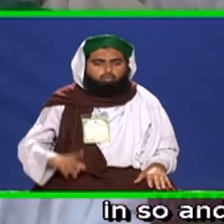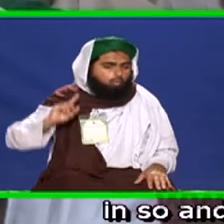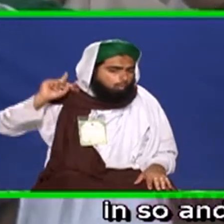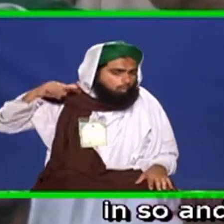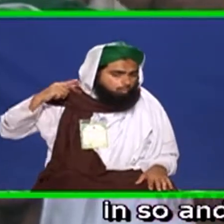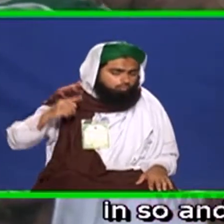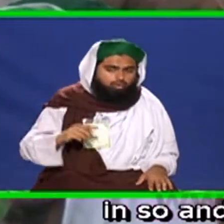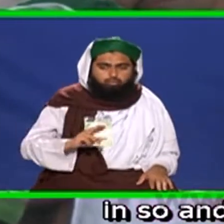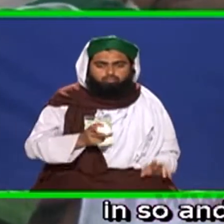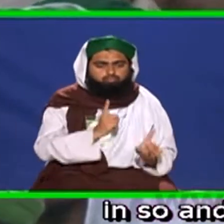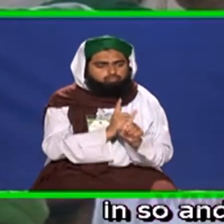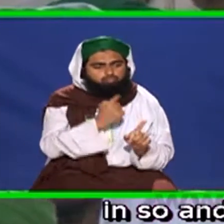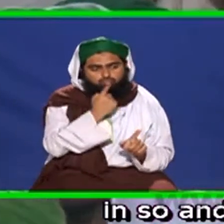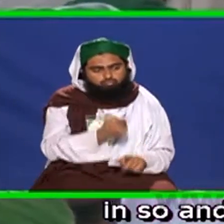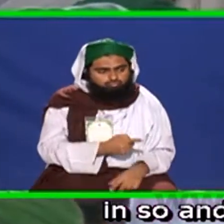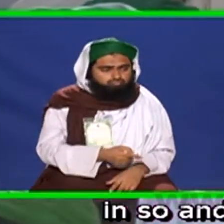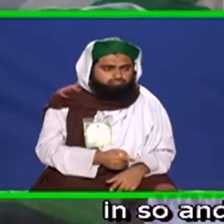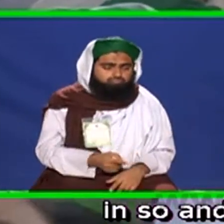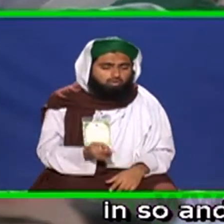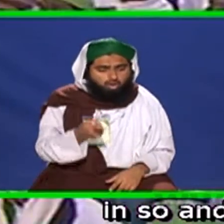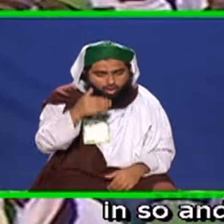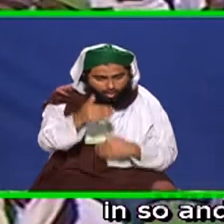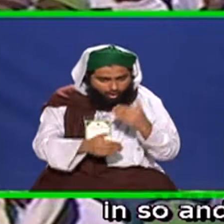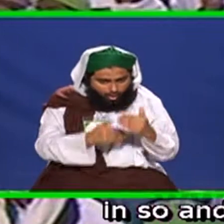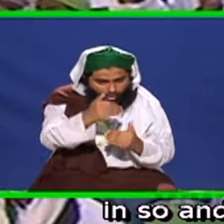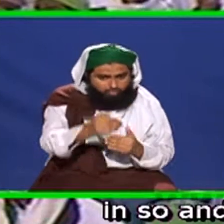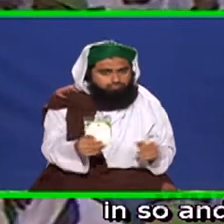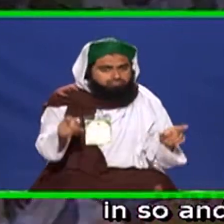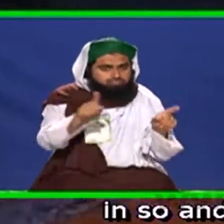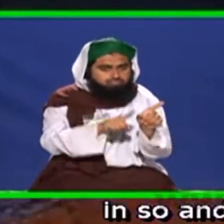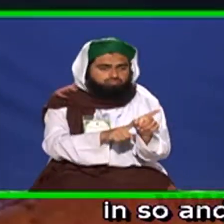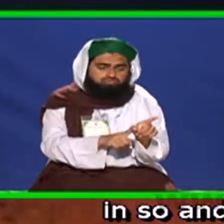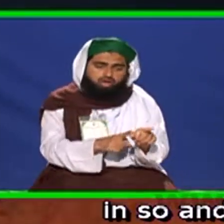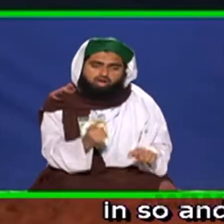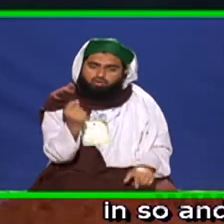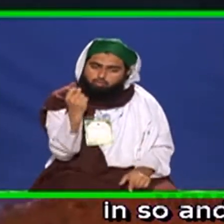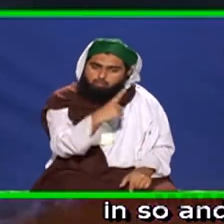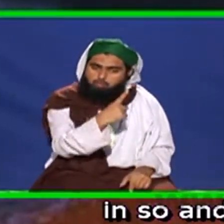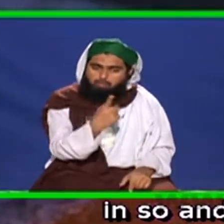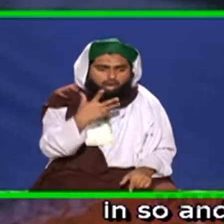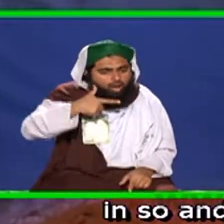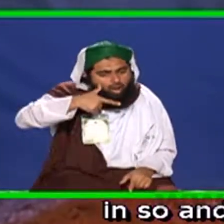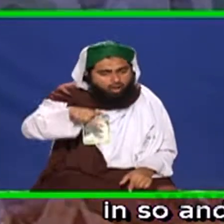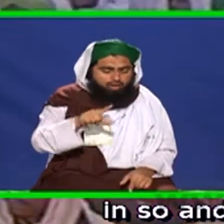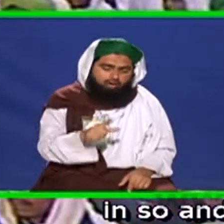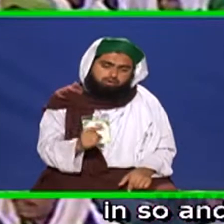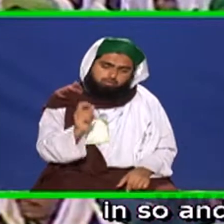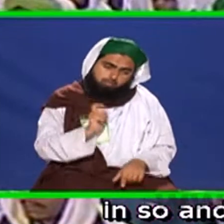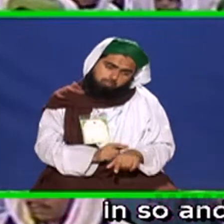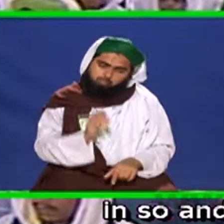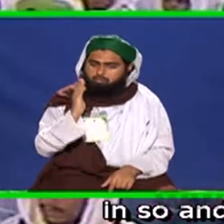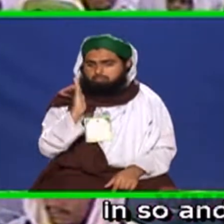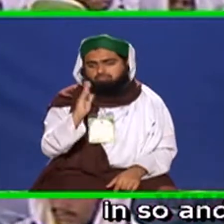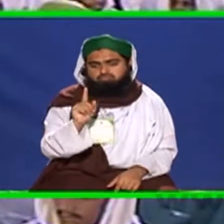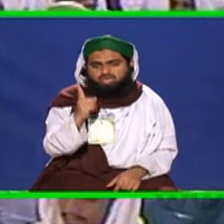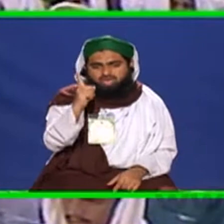ماہ، فلاں تاریخ، اتنے بجے ایک بچھو تجھے ڈنک مارے گا اور تو اس سے مر جائے